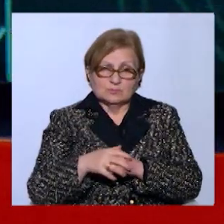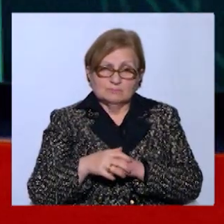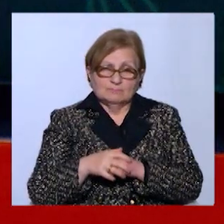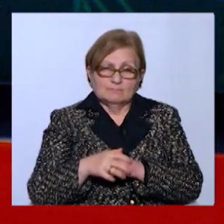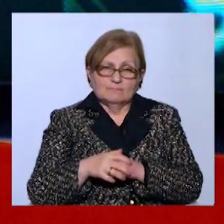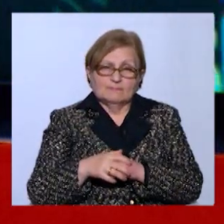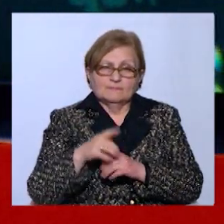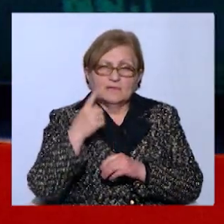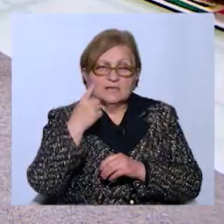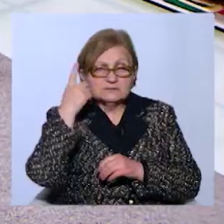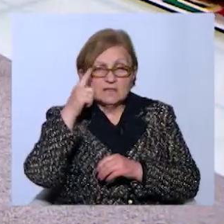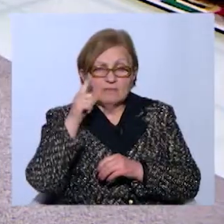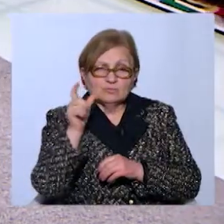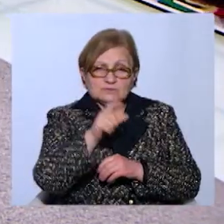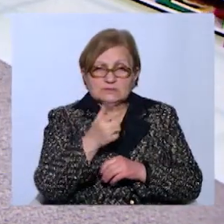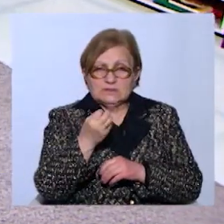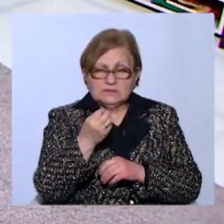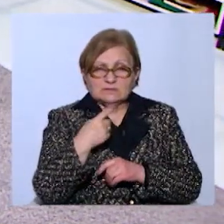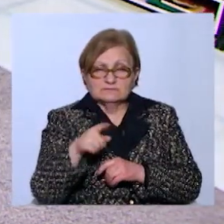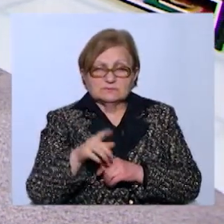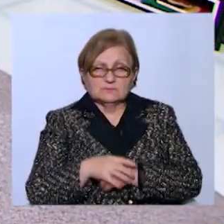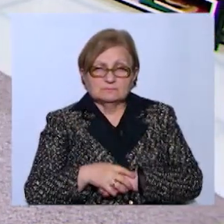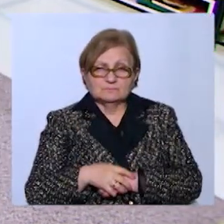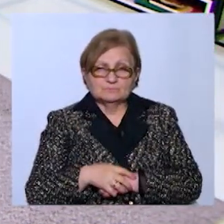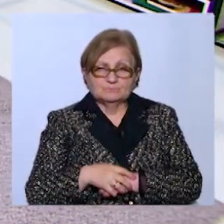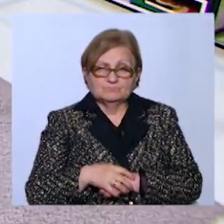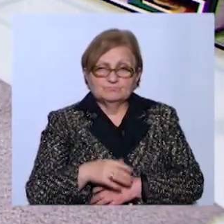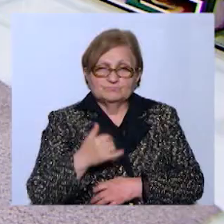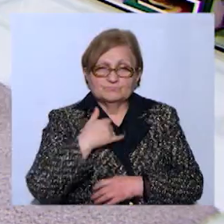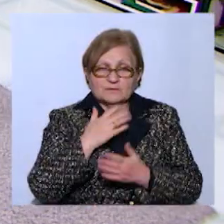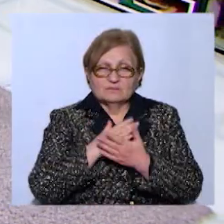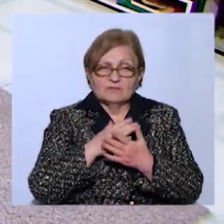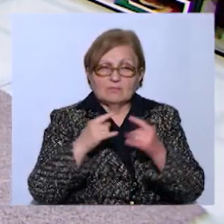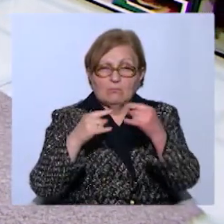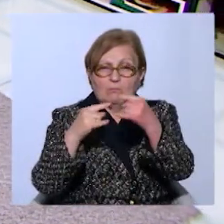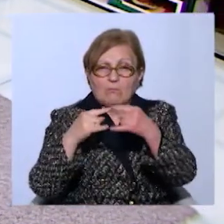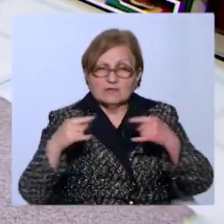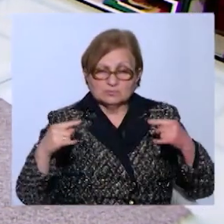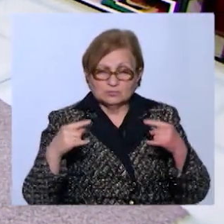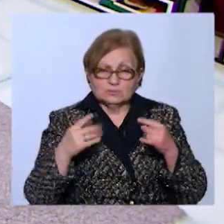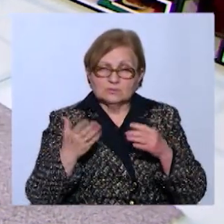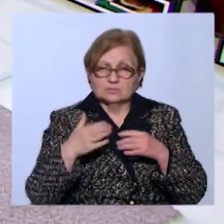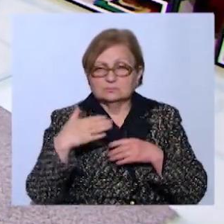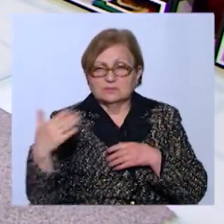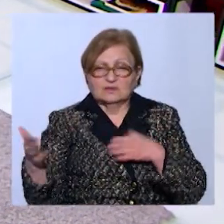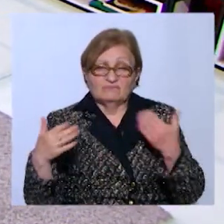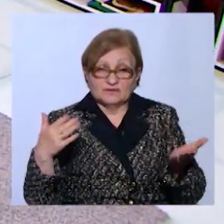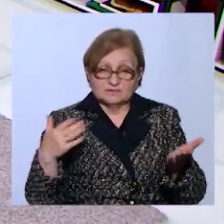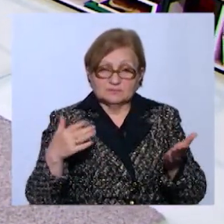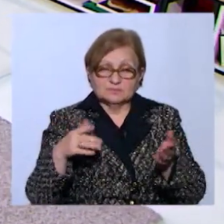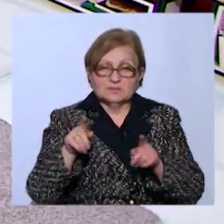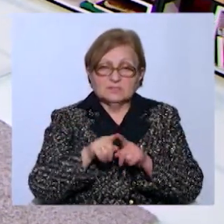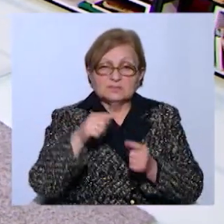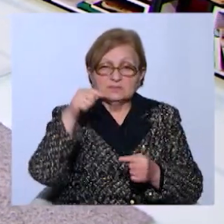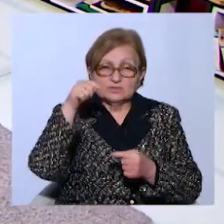განვიხილოთ კიდევ ერთი ამოცანა. აი მოცემული გვაქვს მართკუთხედი, რომლის გვერდები ისე შეეფარდება